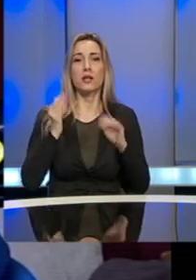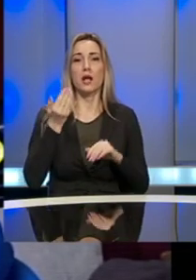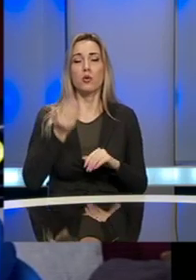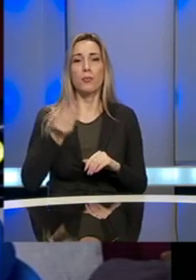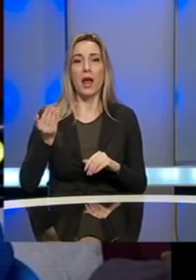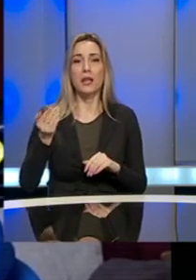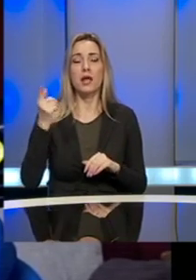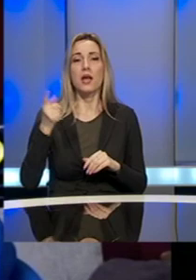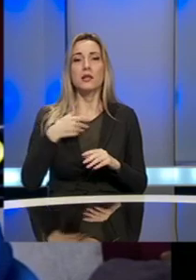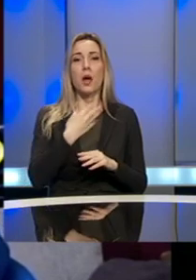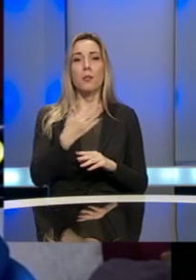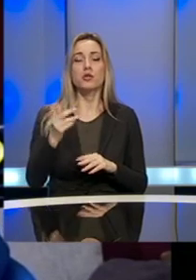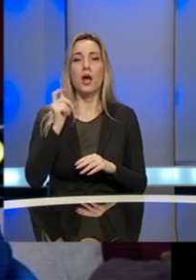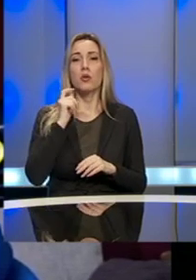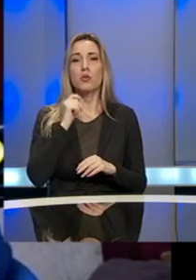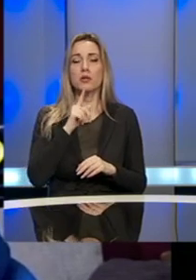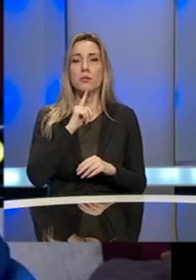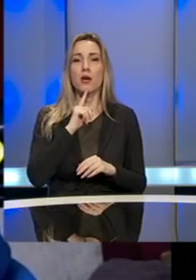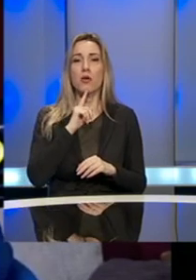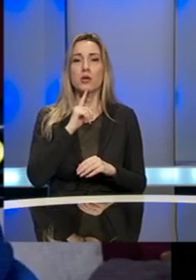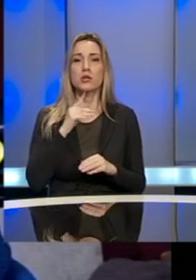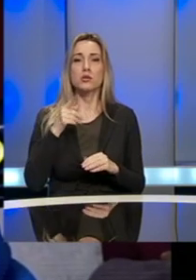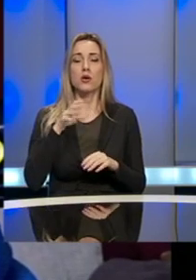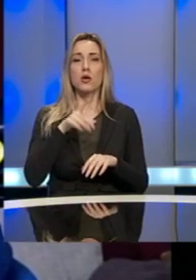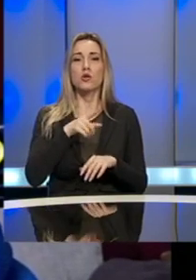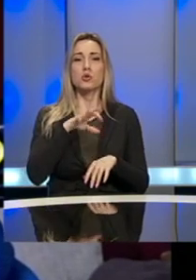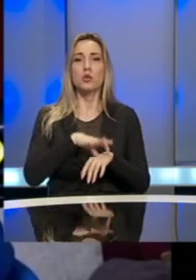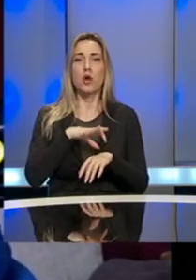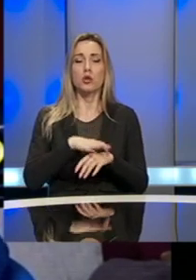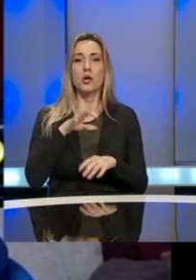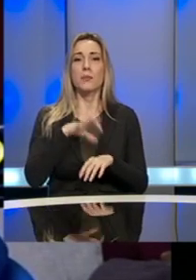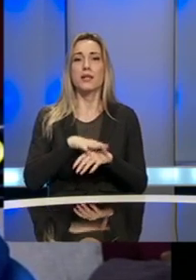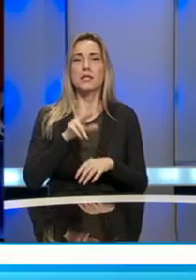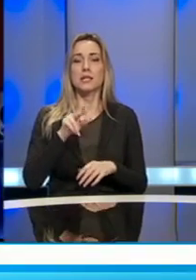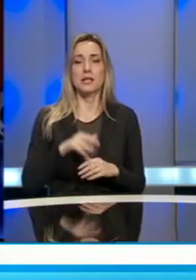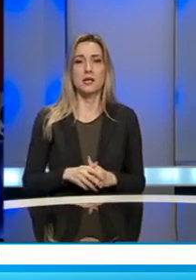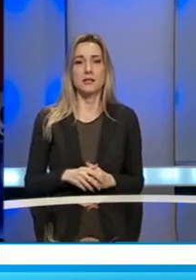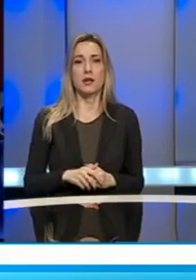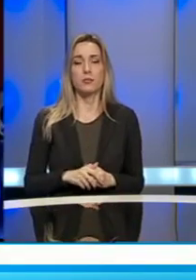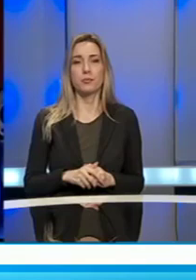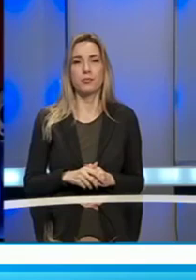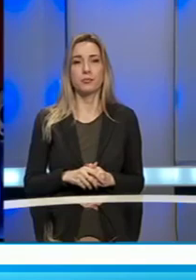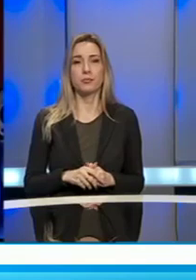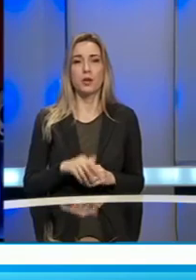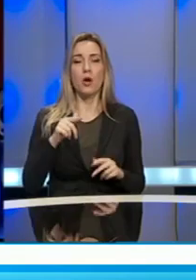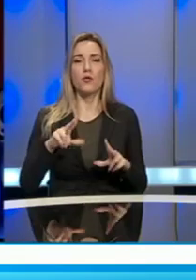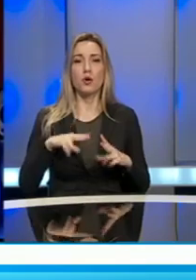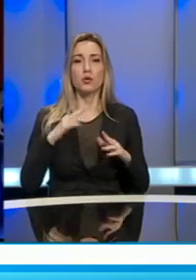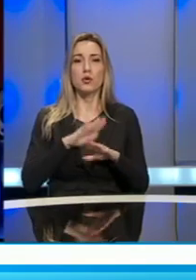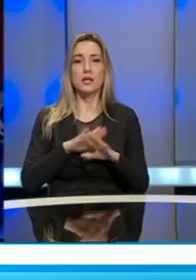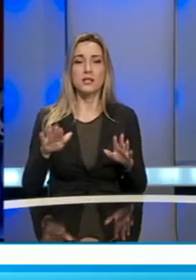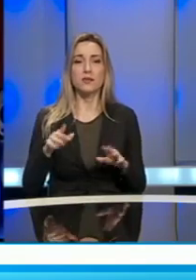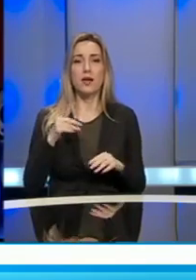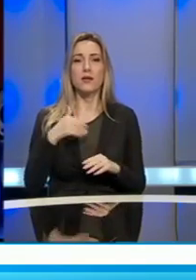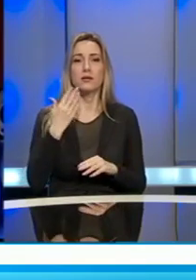pošalju ljudima koji su trenutno najistaknutiji, a to su doktori i medicinske sestre. Evo apel Brane Kubović, ujutro za sve. Brane,